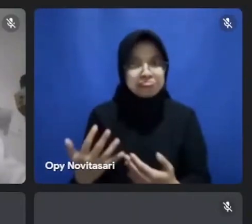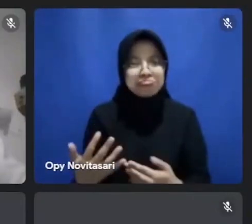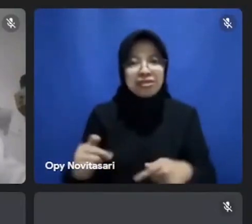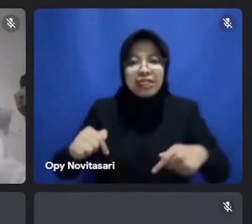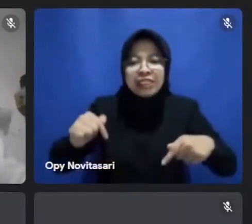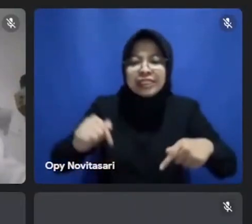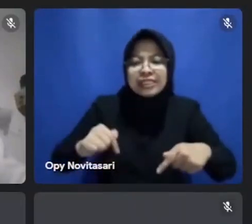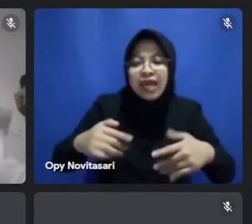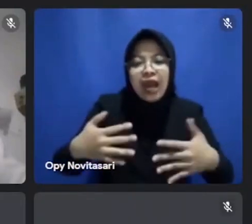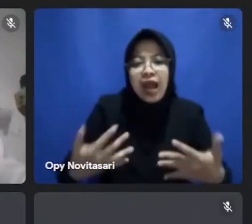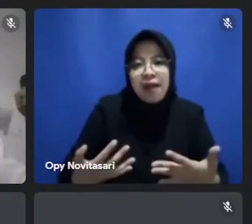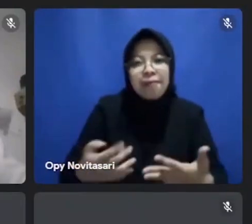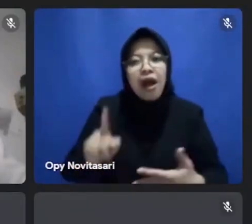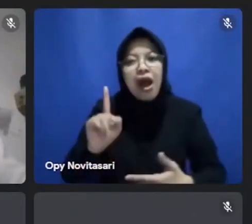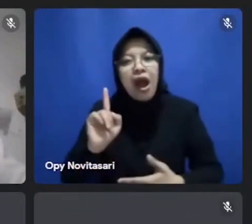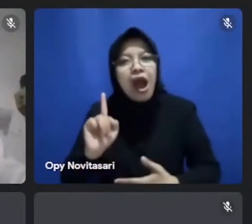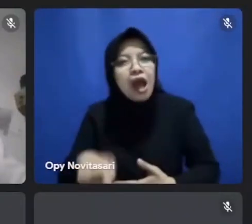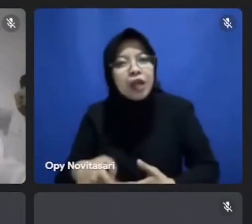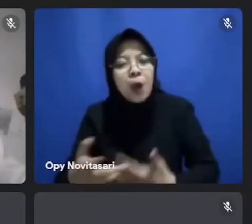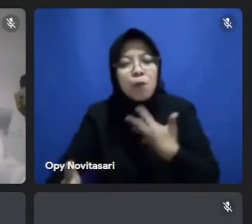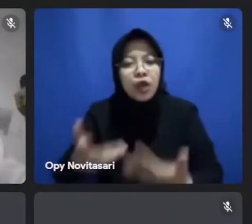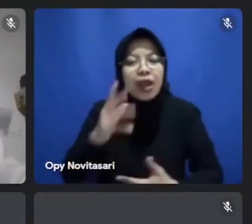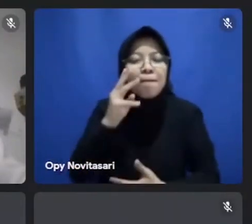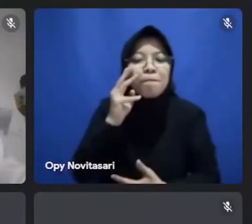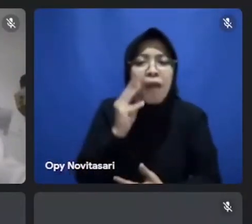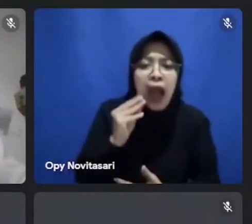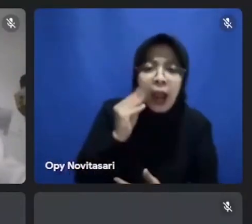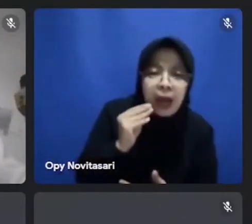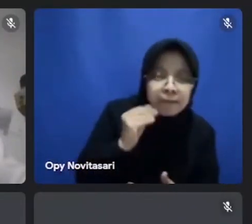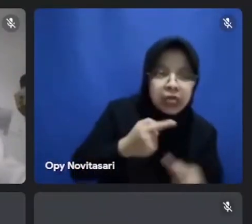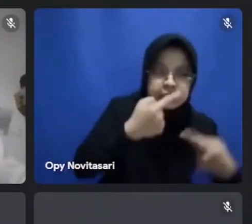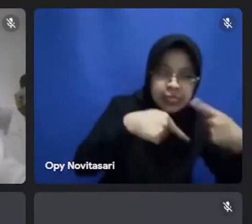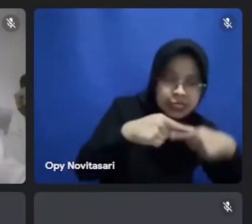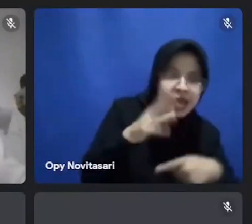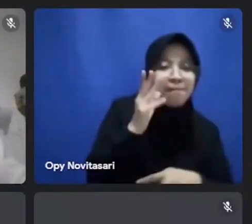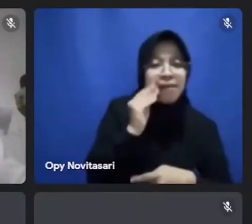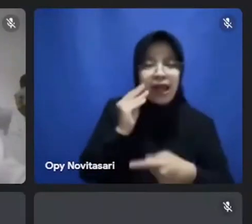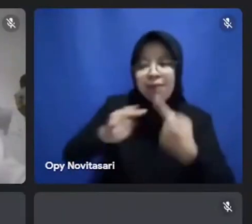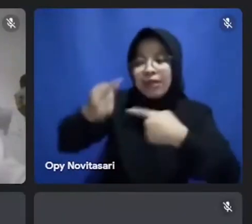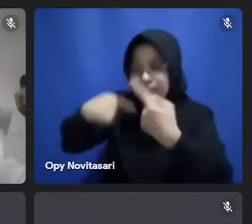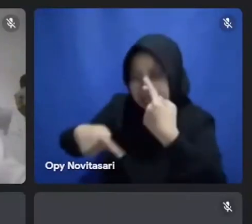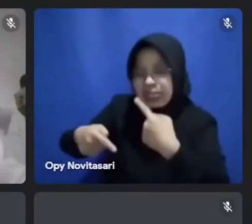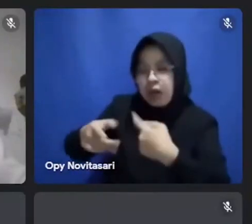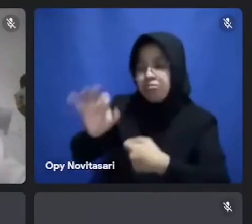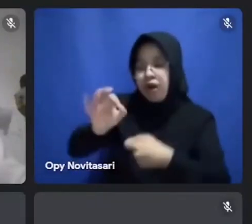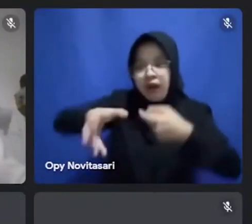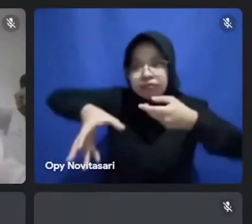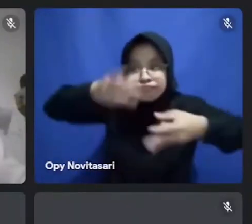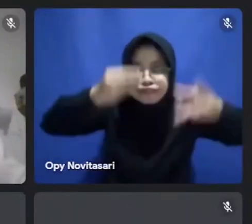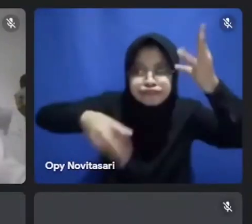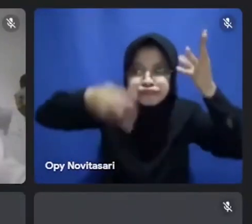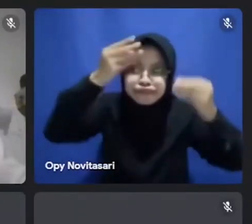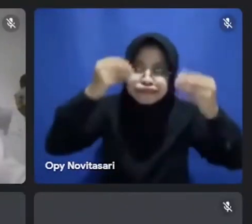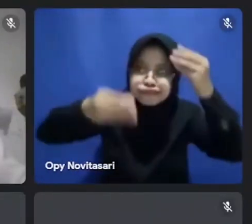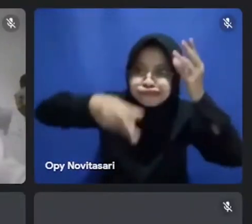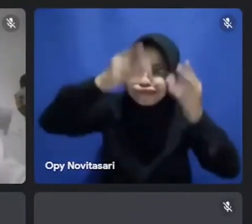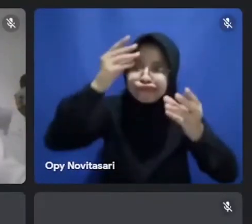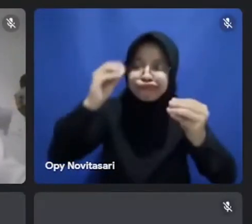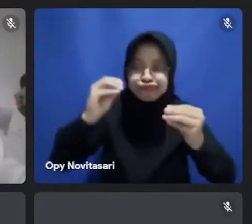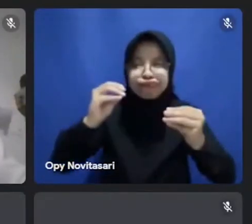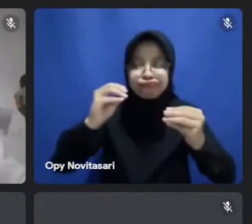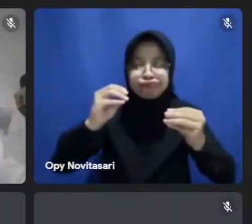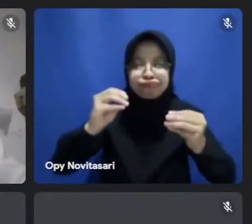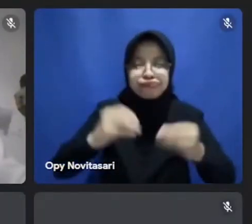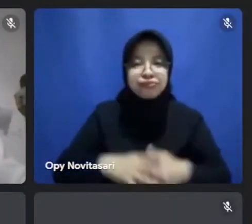hanya ada ee pengalaman-pengalaman yang yang bisa didapatkan ee secara